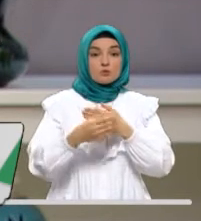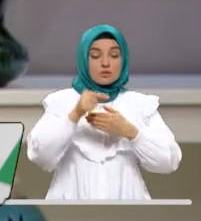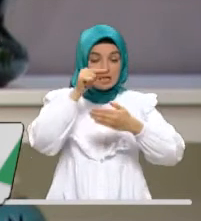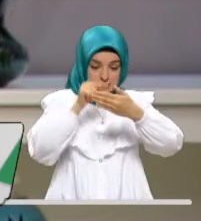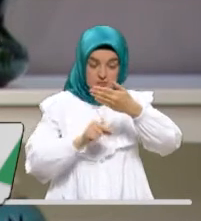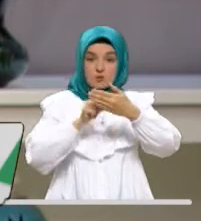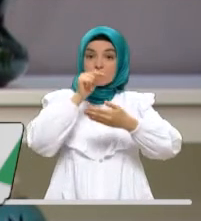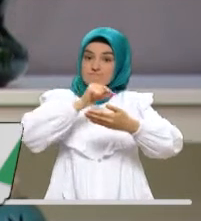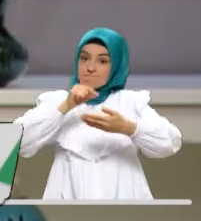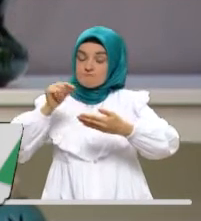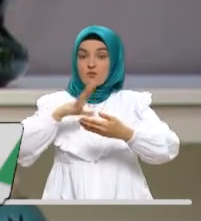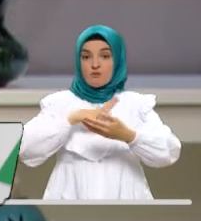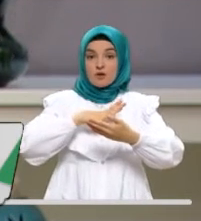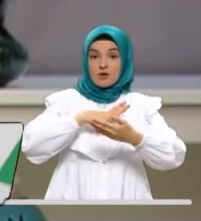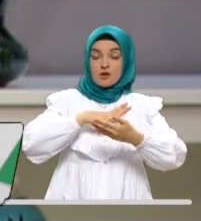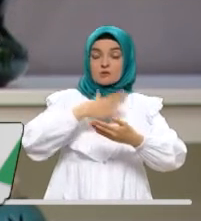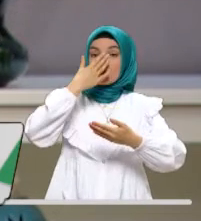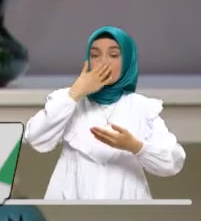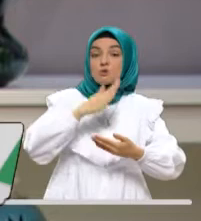bir not düşmüşler. Doğal ve